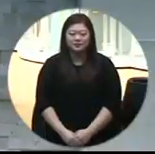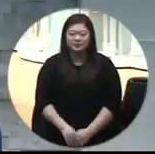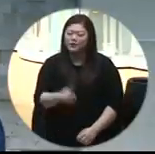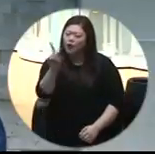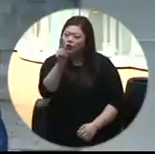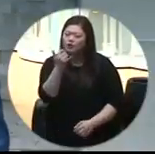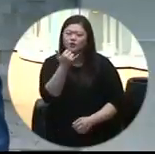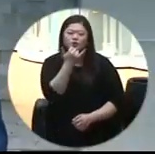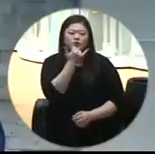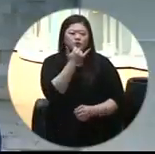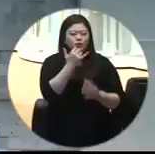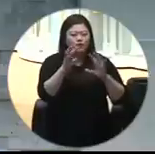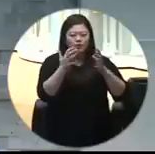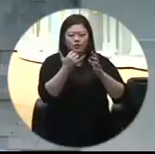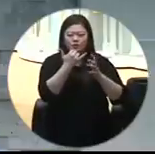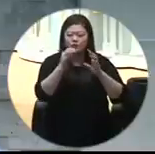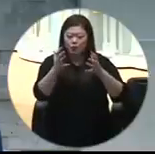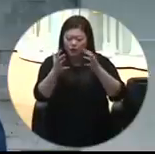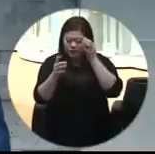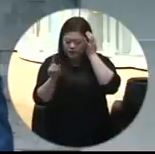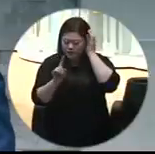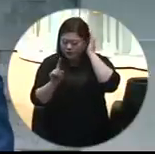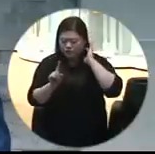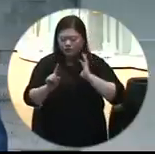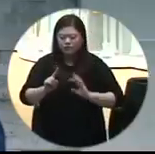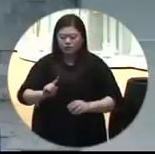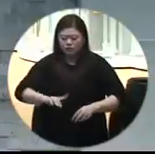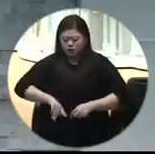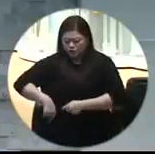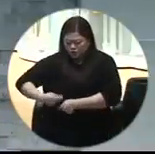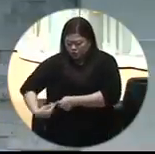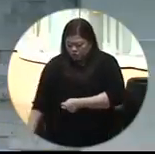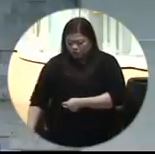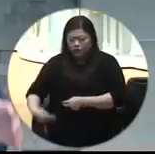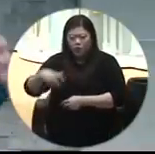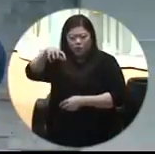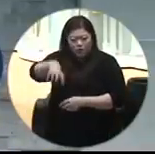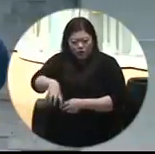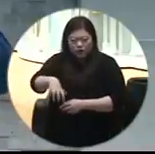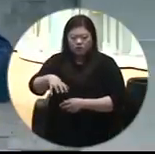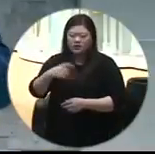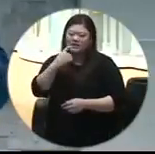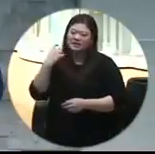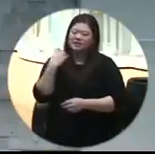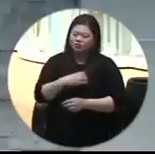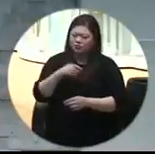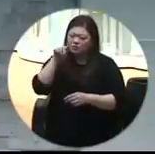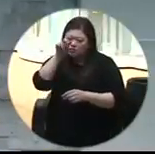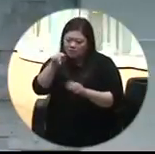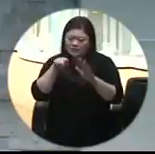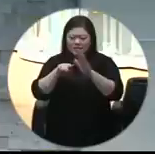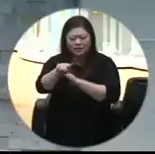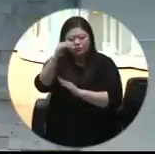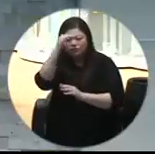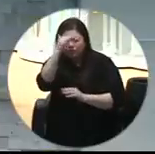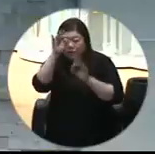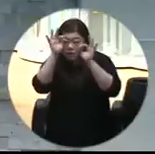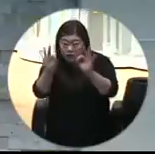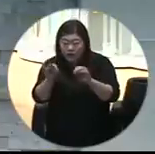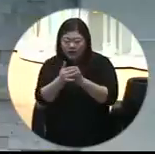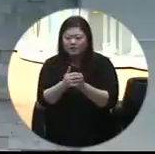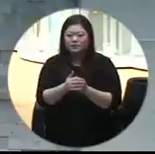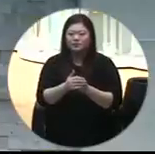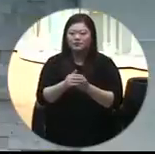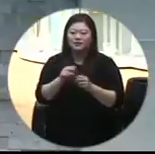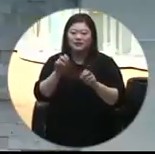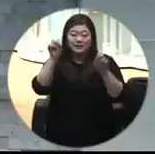한 오래된 수도원이 있어요. 그 수도원에 가면 서로 엉켜져 있는 두 개의